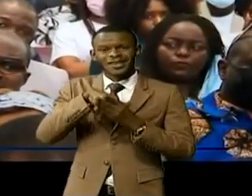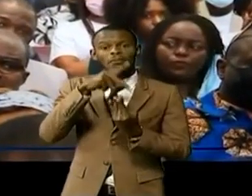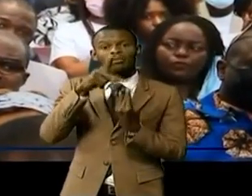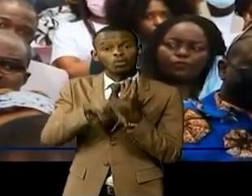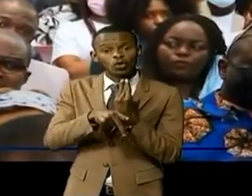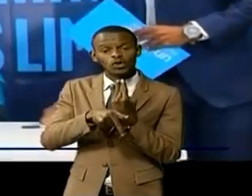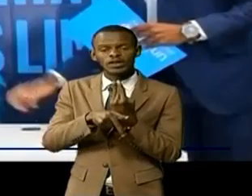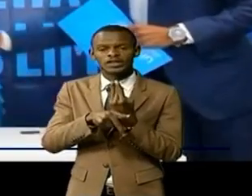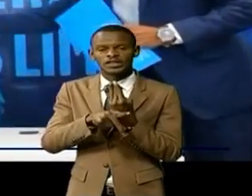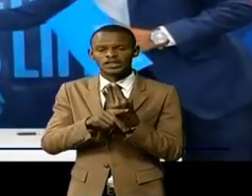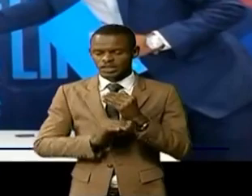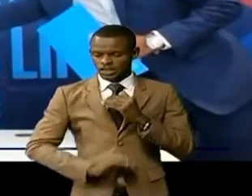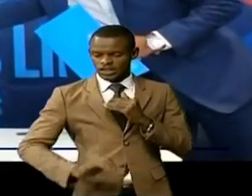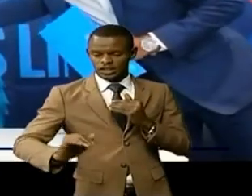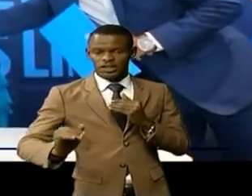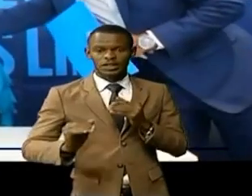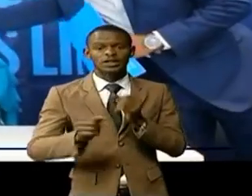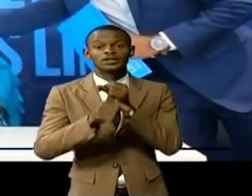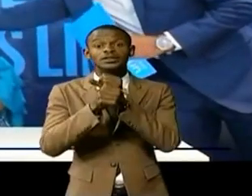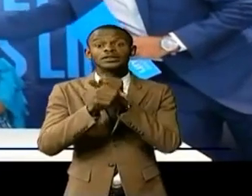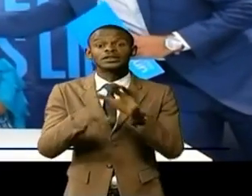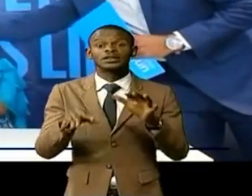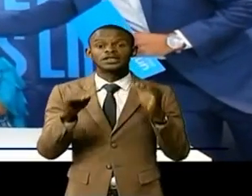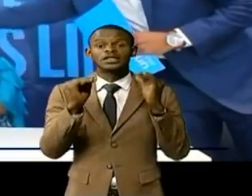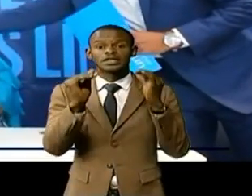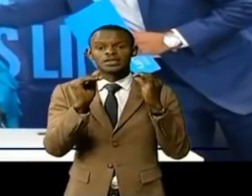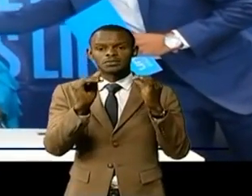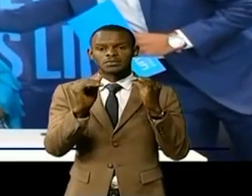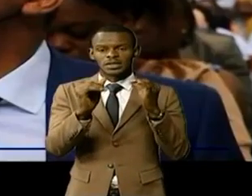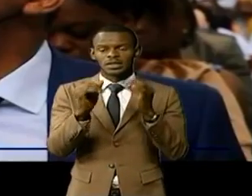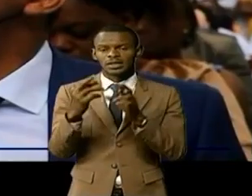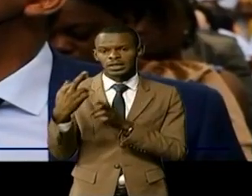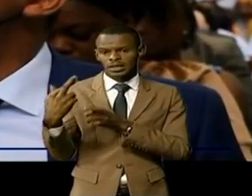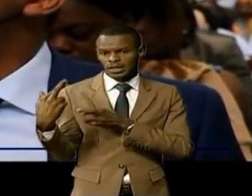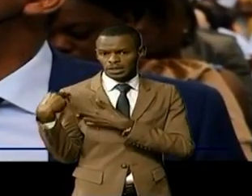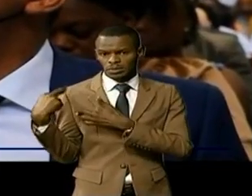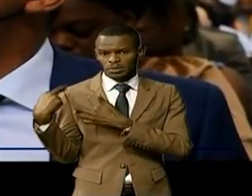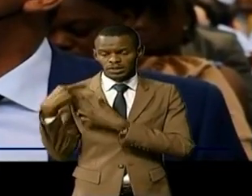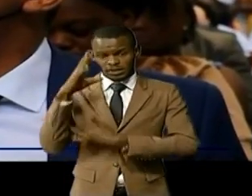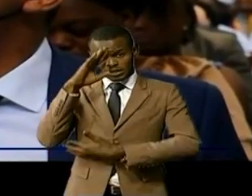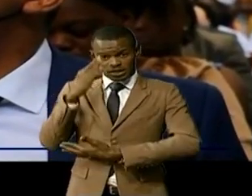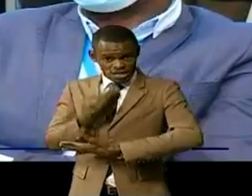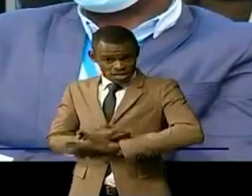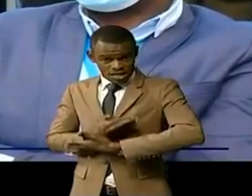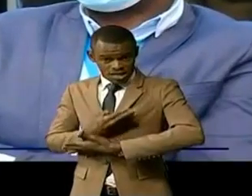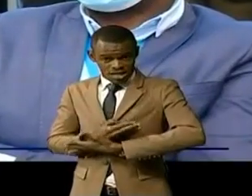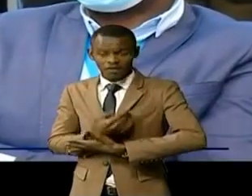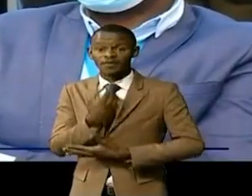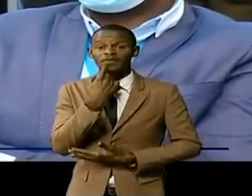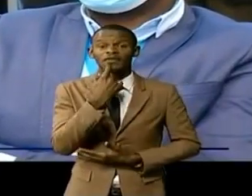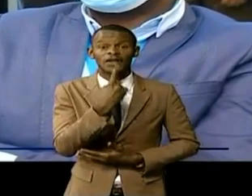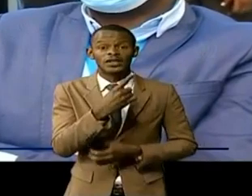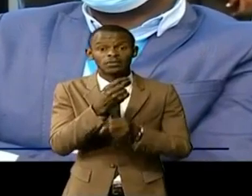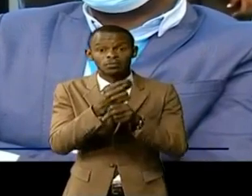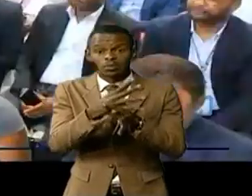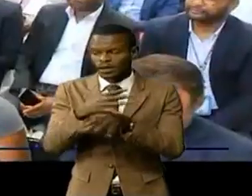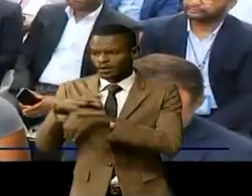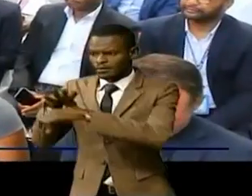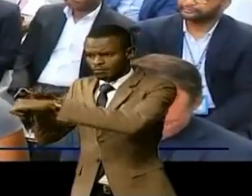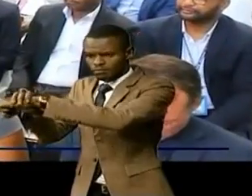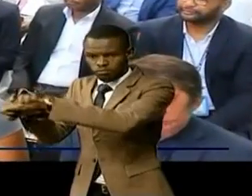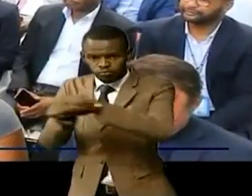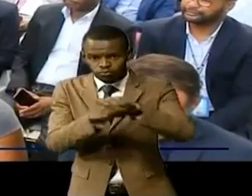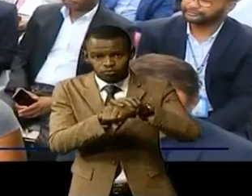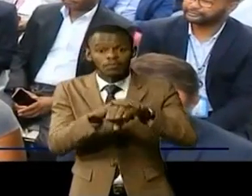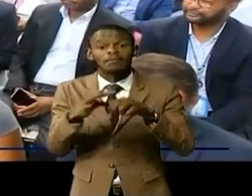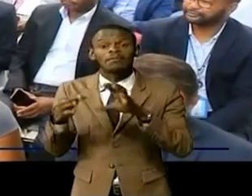l'UNICEF, Edouard Begveder, a réitéré l'engagement de cette agence du système des Nations Unies à rassembler les partenaires de tous les secteurs de la